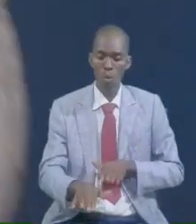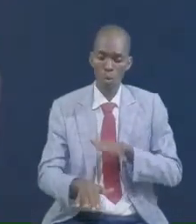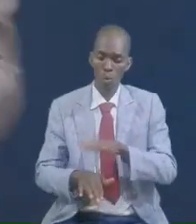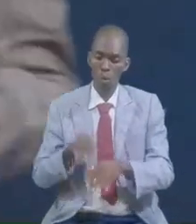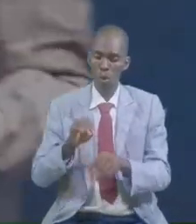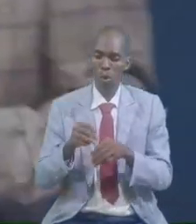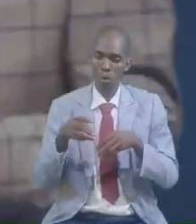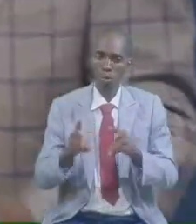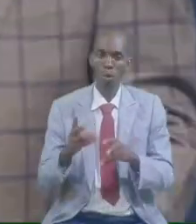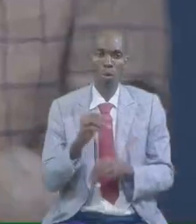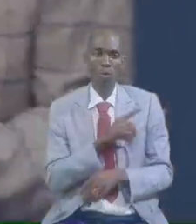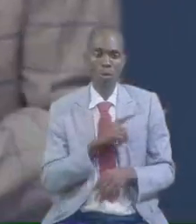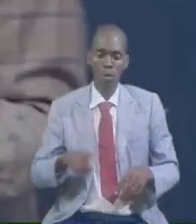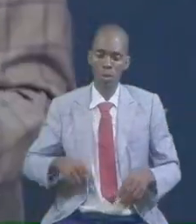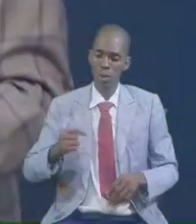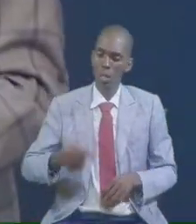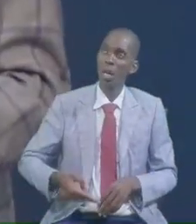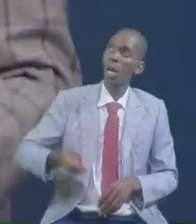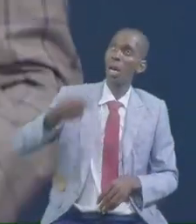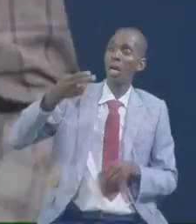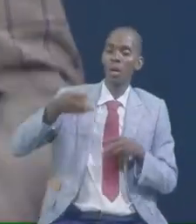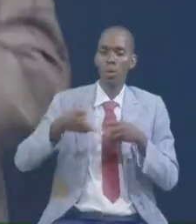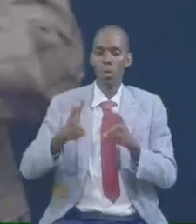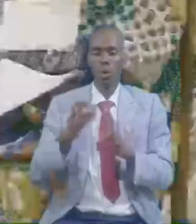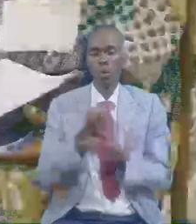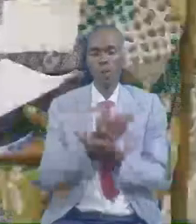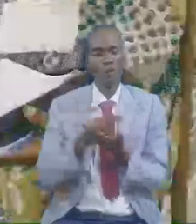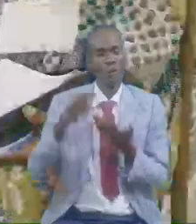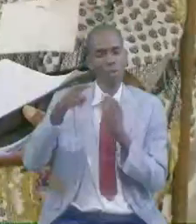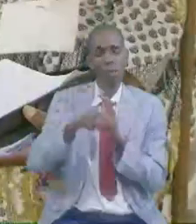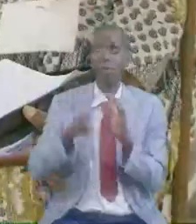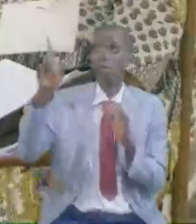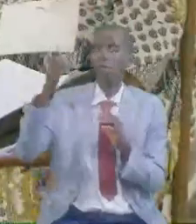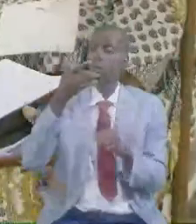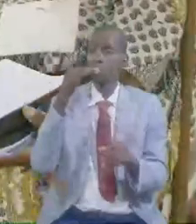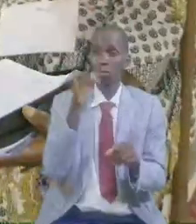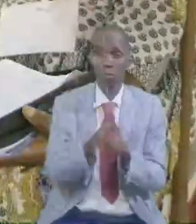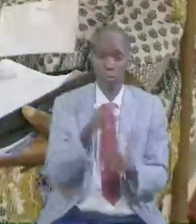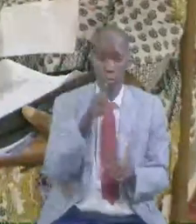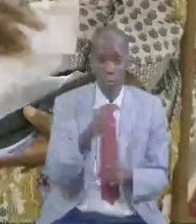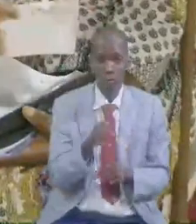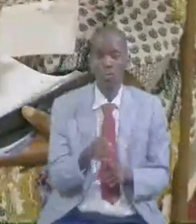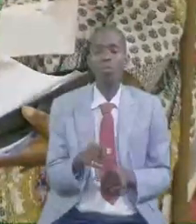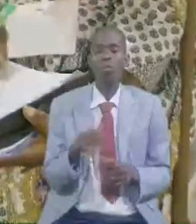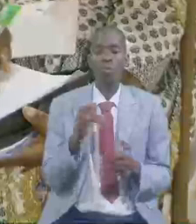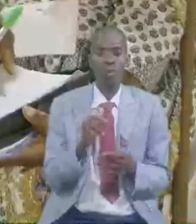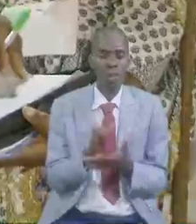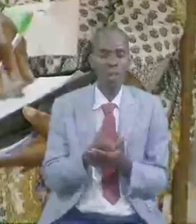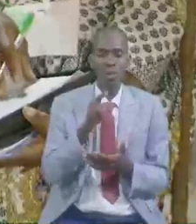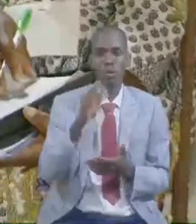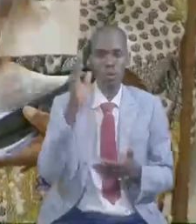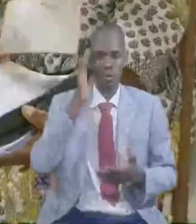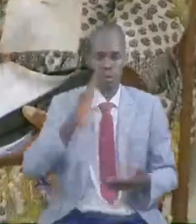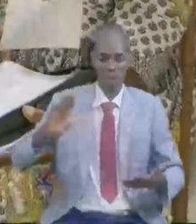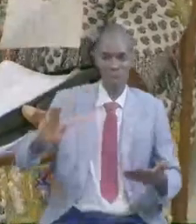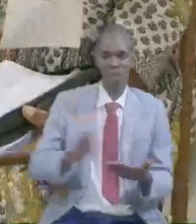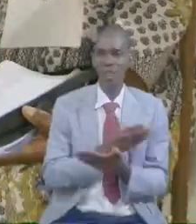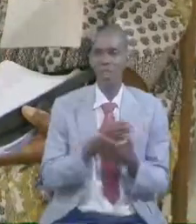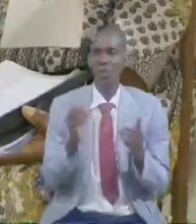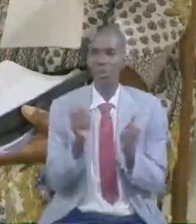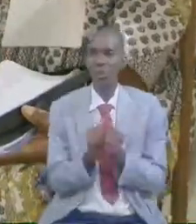l'autoroute de la sainteté. Et il ne changera pas de décision. Aidez. Alors, tu chanteras de joie et